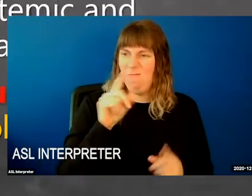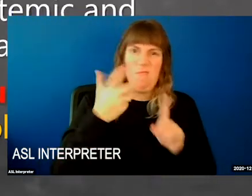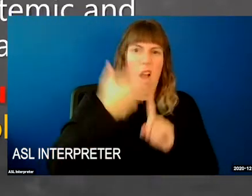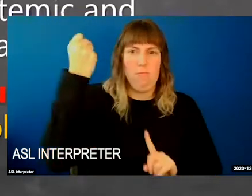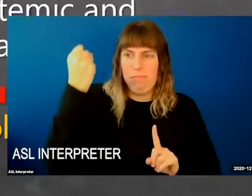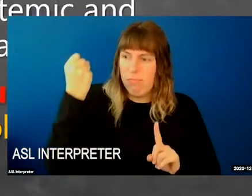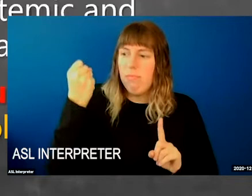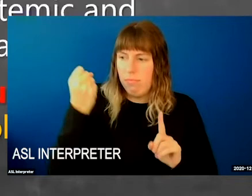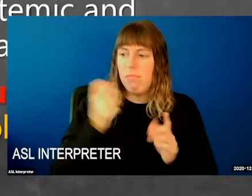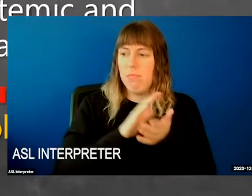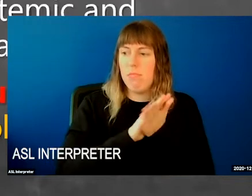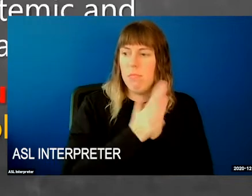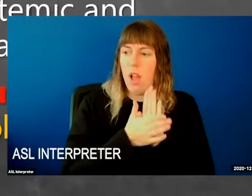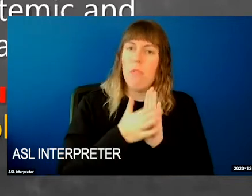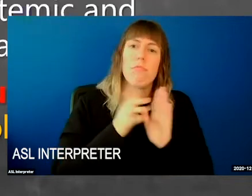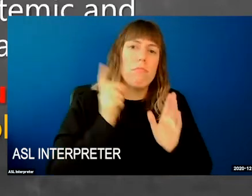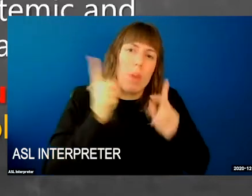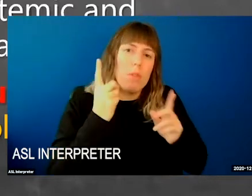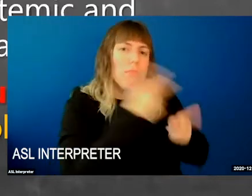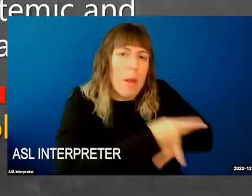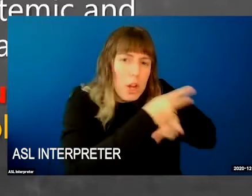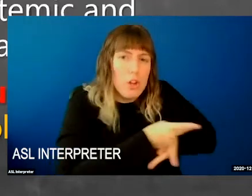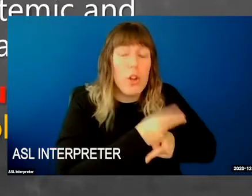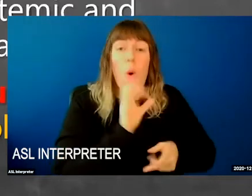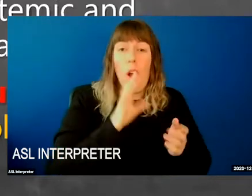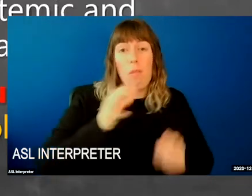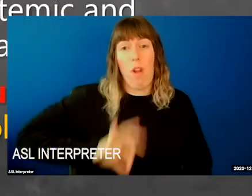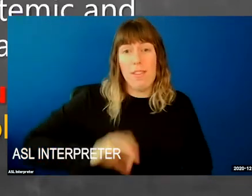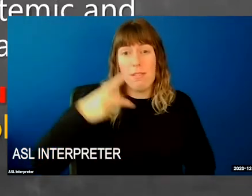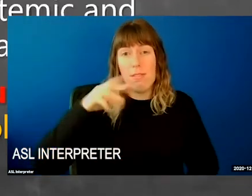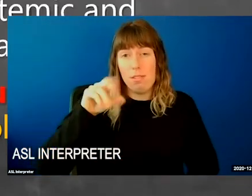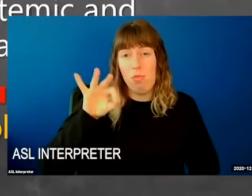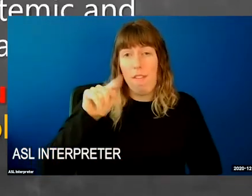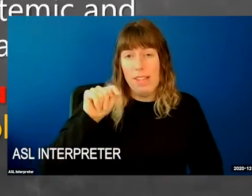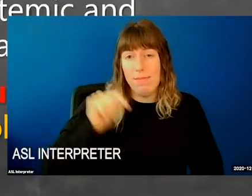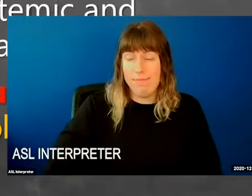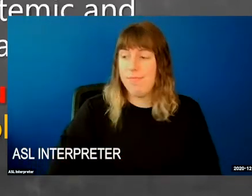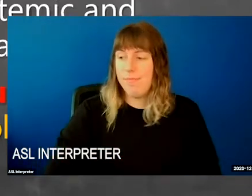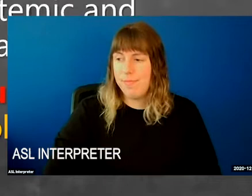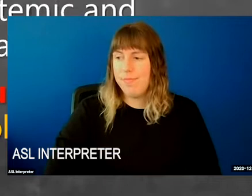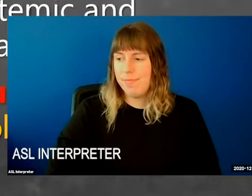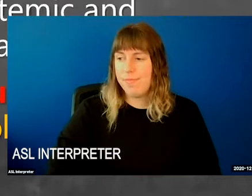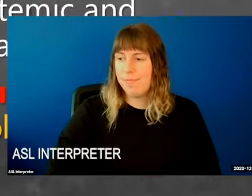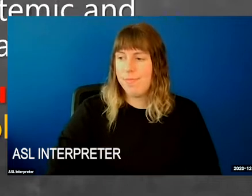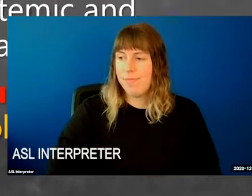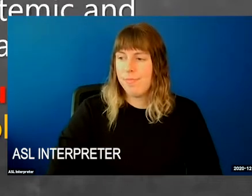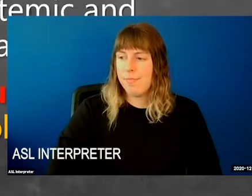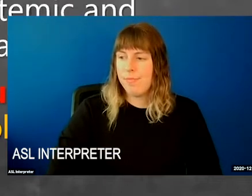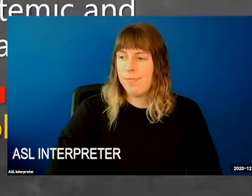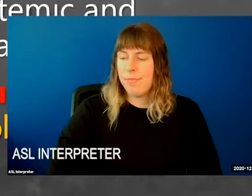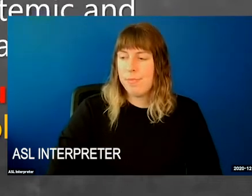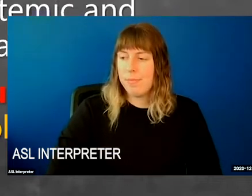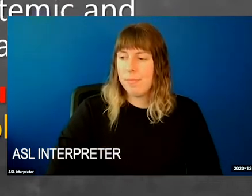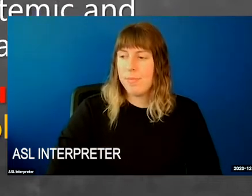perds ta citoyenneté. Tu deviens un objet de soin. Donc, un objet qu'on exploite puis